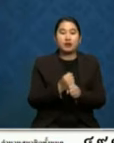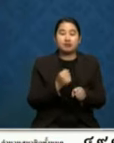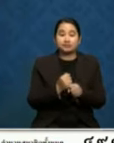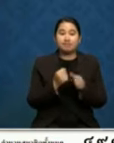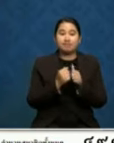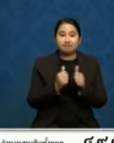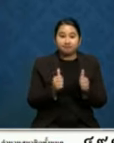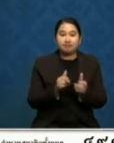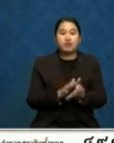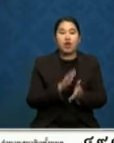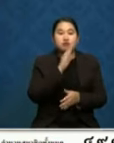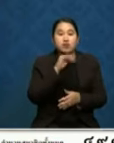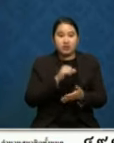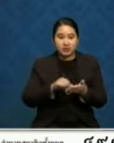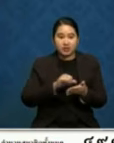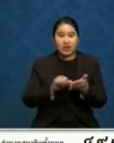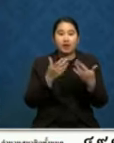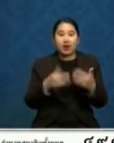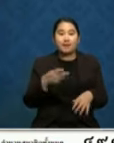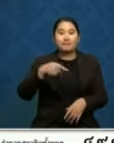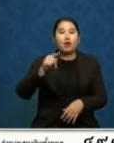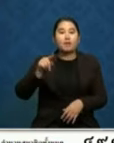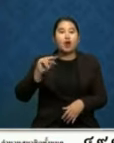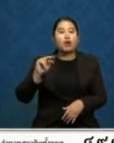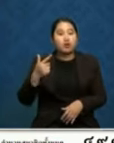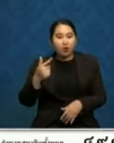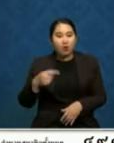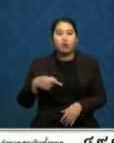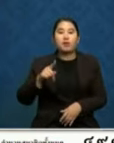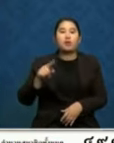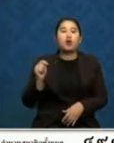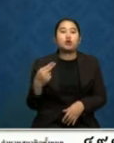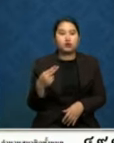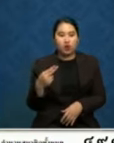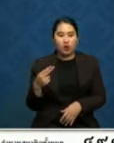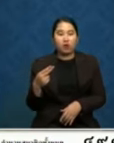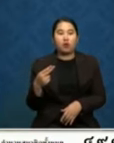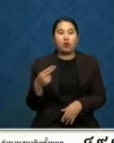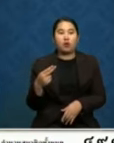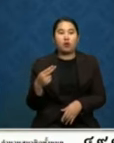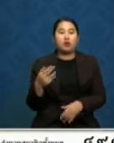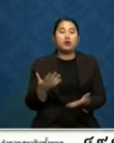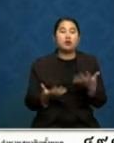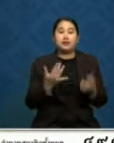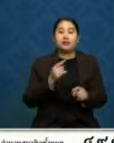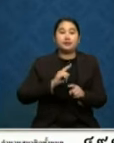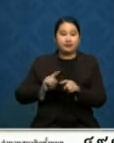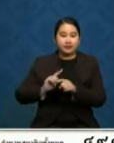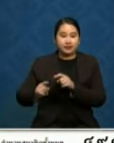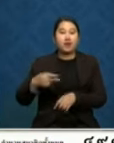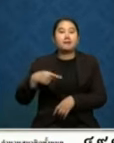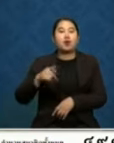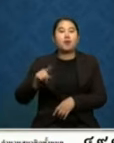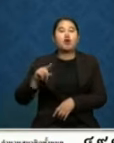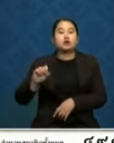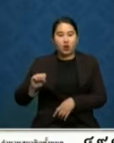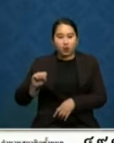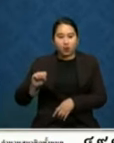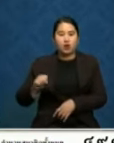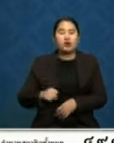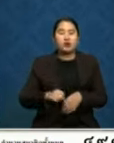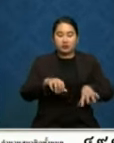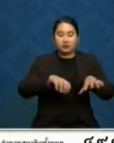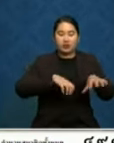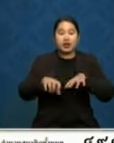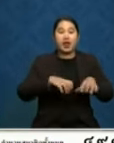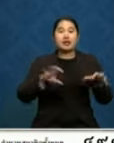แก้ตรงนี้ผมเชื่อว่าปปง.ก็ตามปปท.ก็ตามนะครับปปส.ก็ตามเนี่ยจะจัดการ